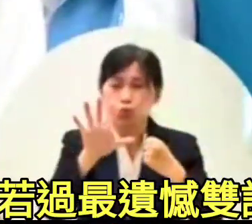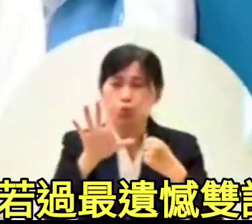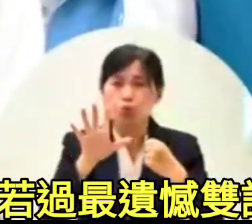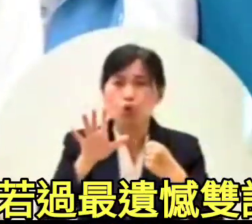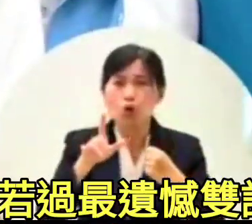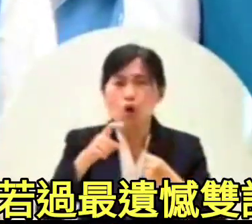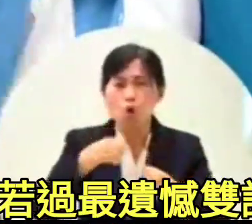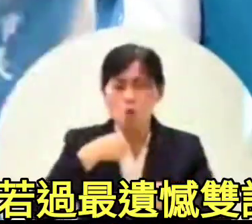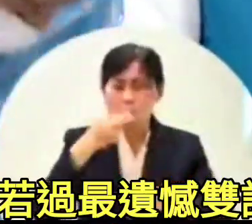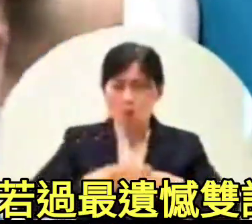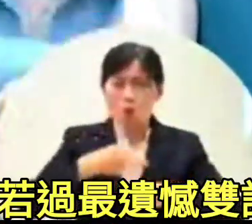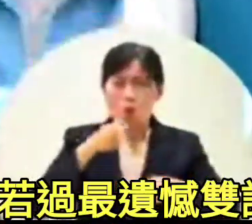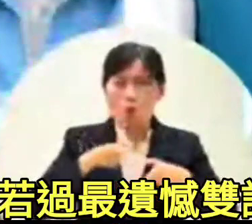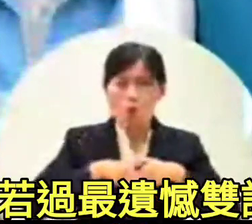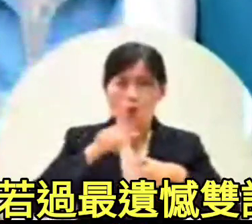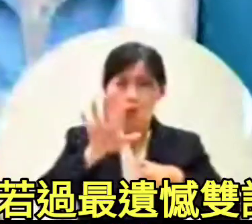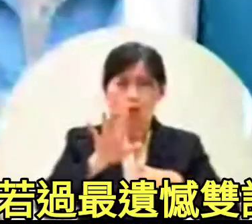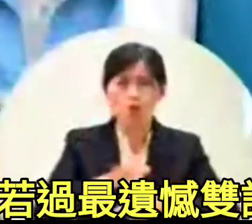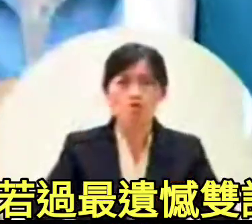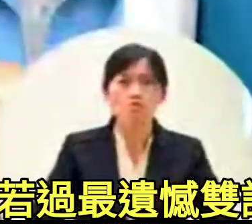具信心，谢谢。